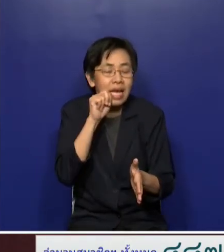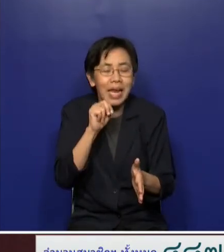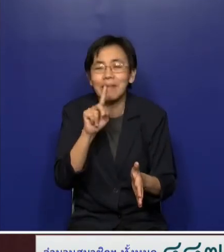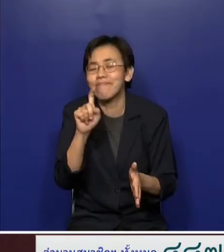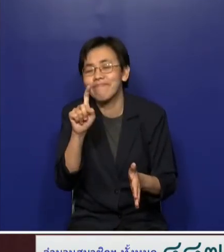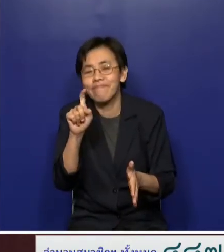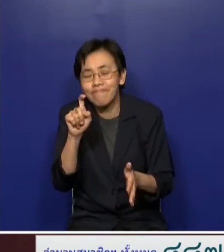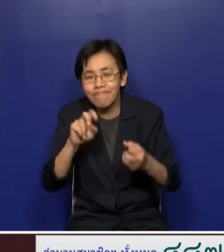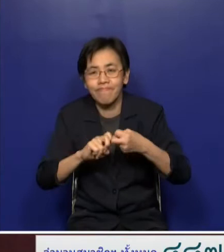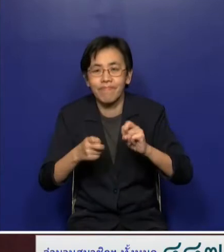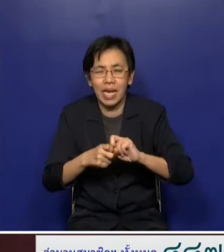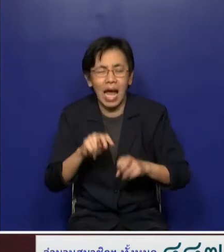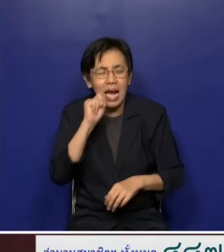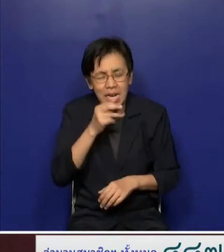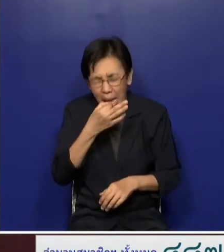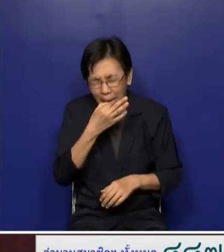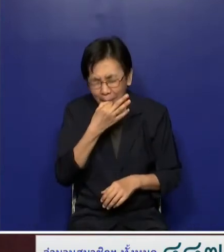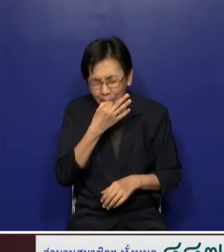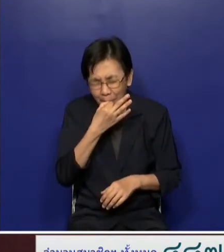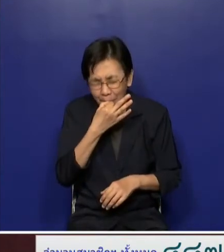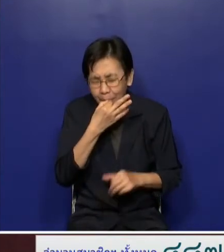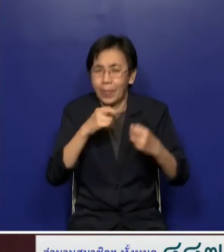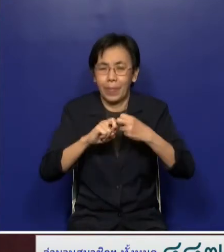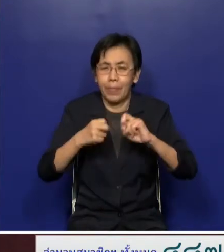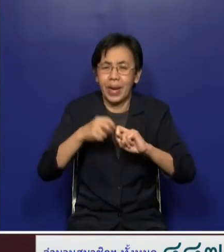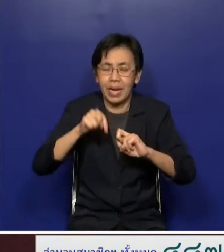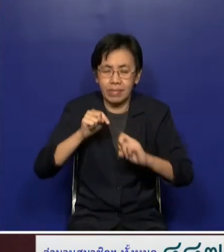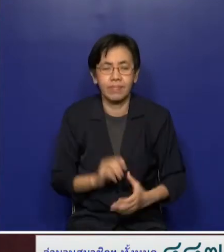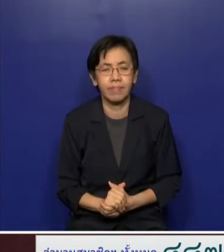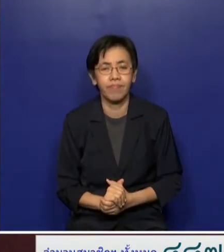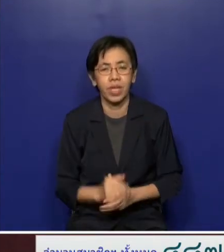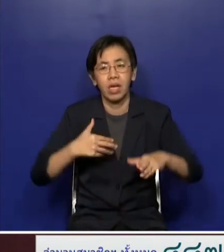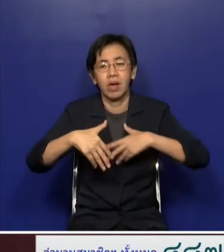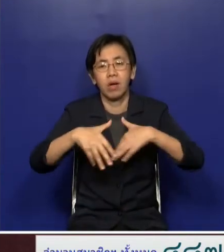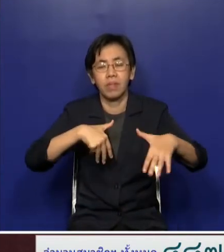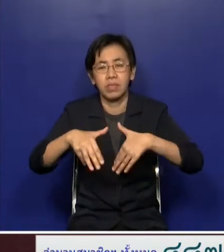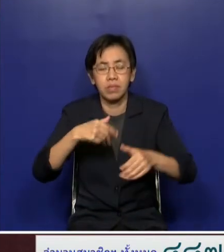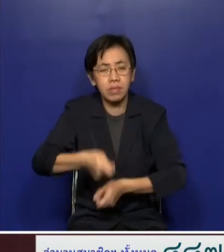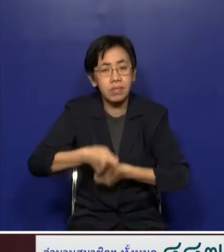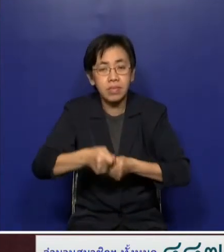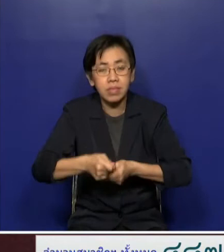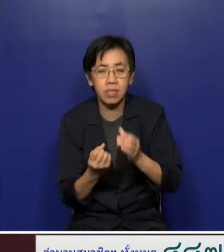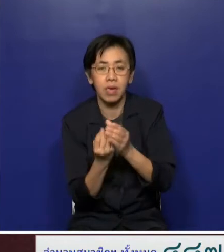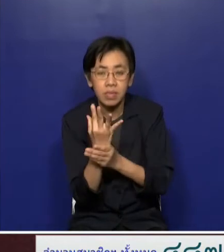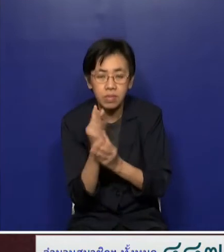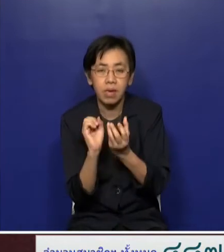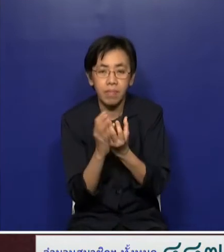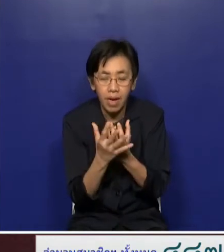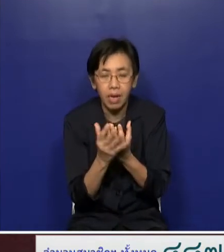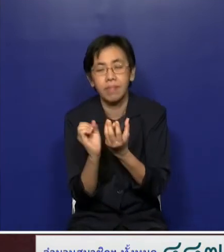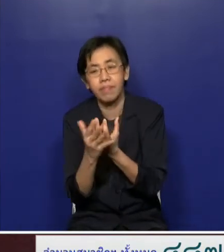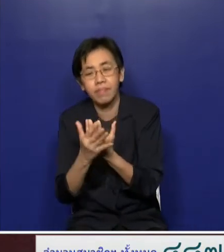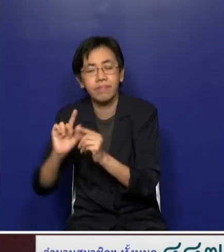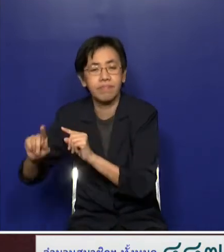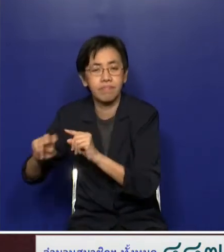ปัญหาของน้เข็มได้นะครับนั่นก็เป็ปัหาที่พี่น้องชาวสวนนะคร ชาวไล่ได้รผกระทบ